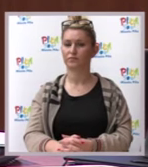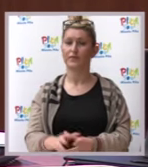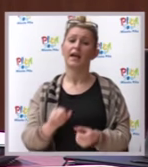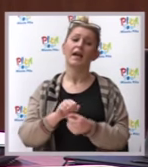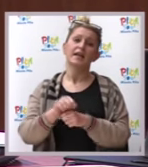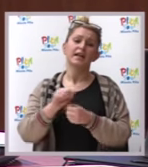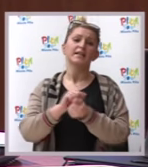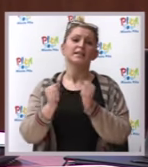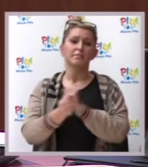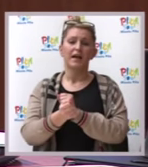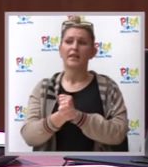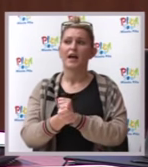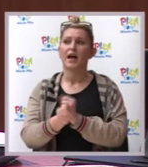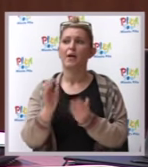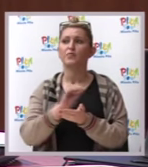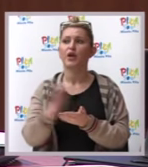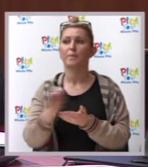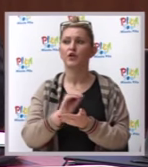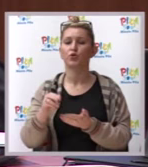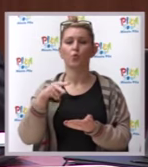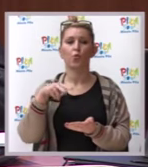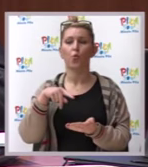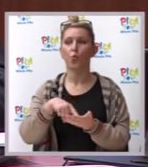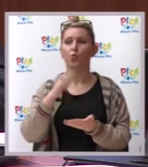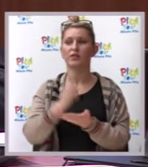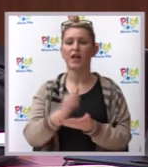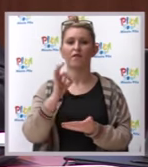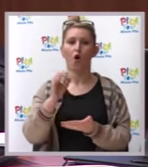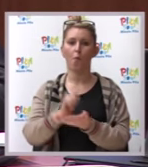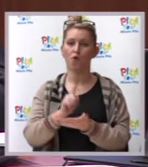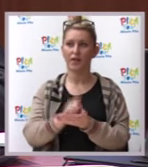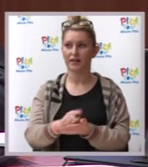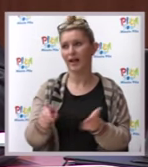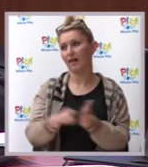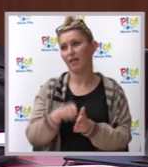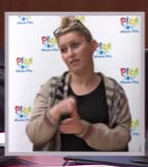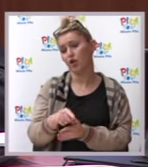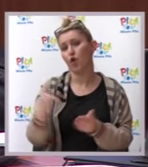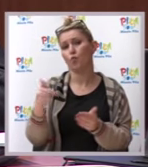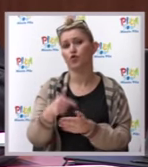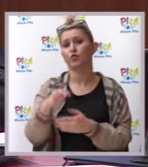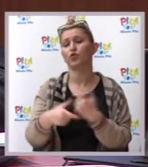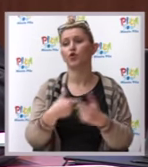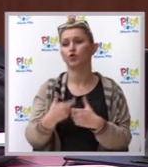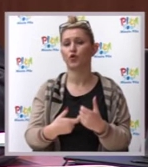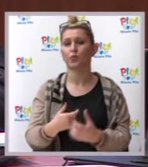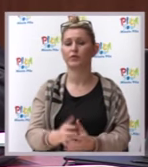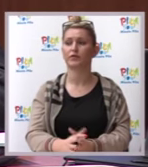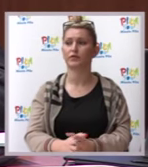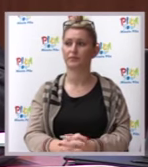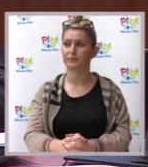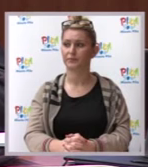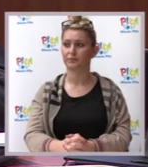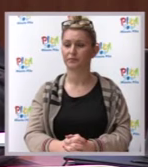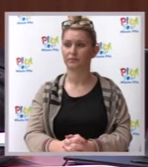o samorządzie czy ustawy o rewitalizacji. I tak niezbyt duży zakres, bo